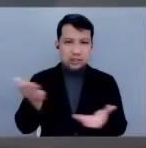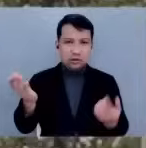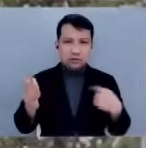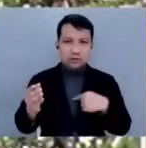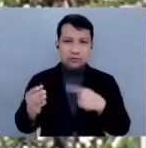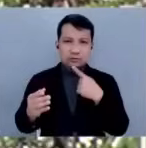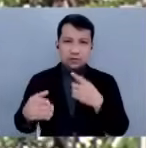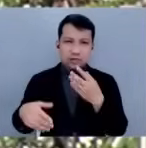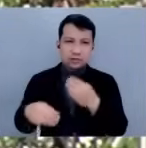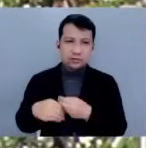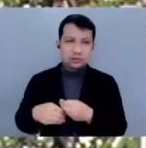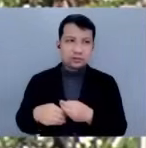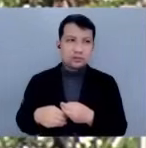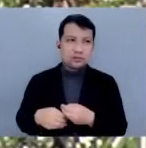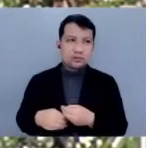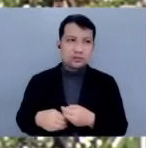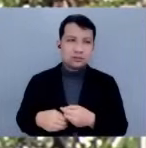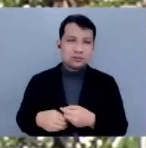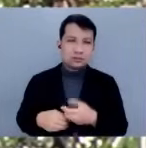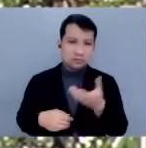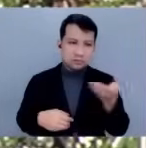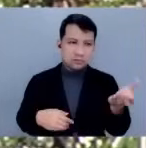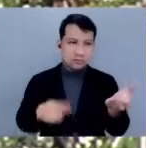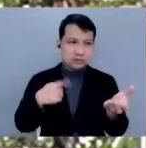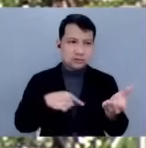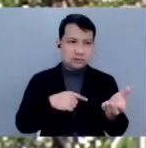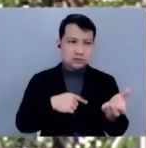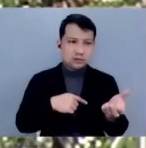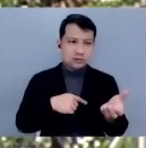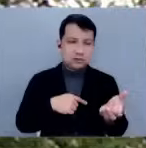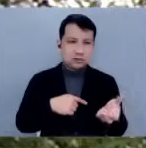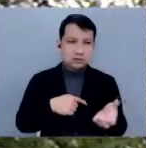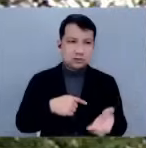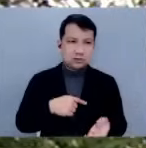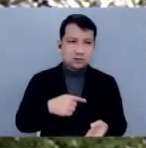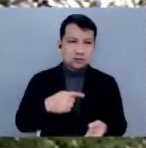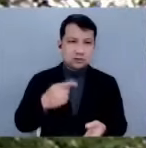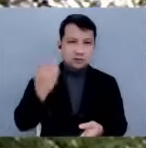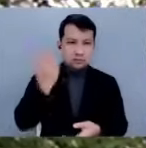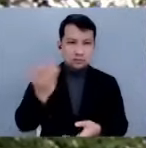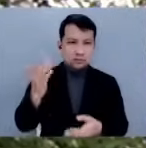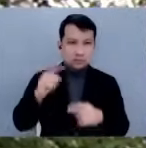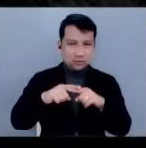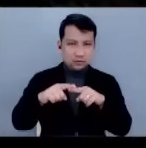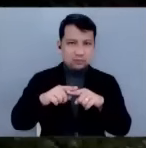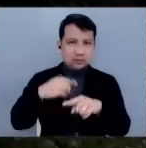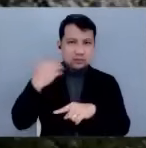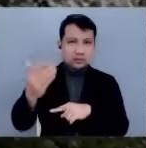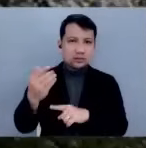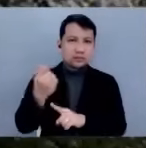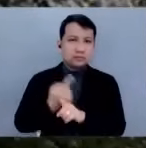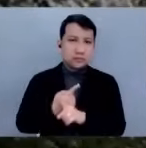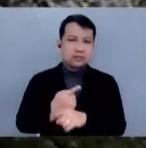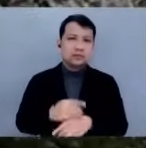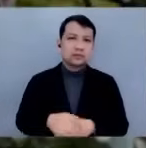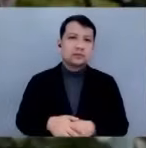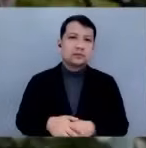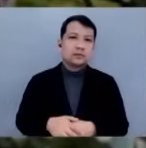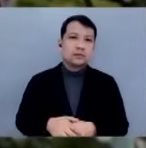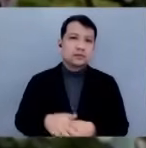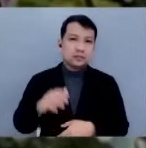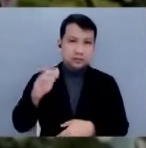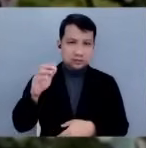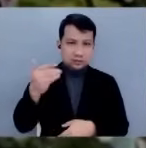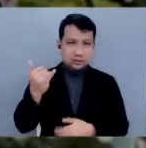aircon. Kung tataas ang demand sa kuryente, posible raw na tumaas ulit ang singil sa susunod na buwan. Ang problema, ngayong